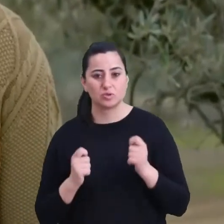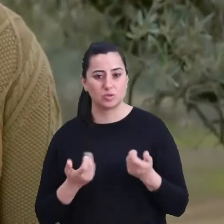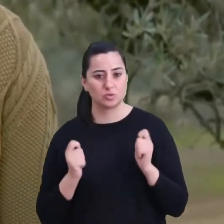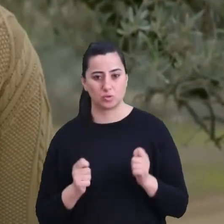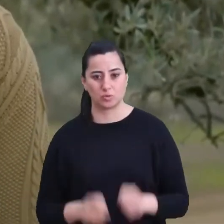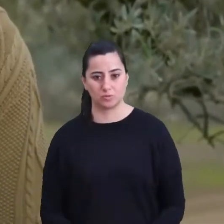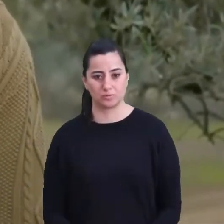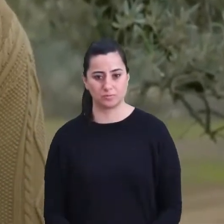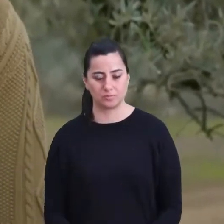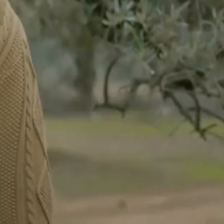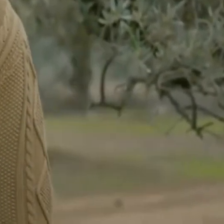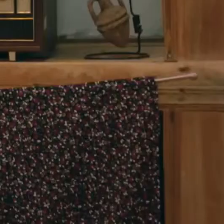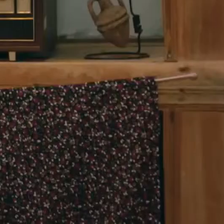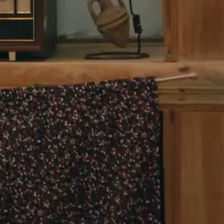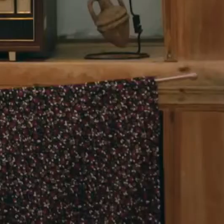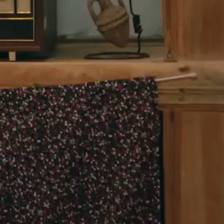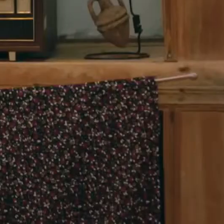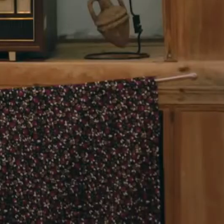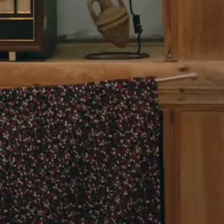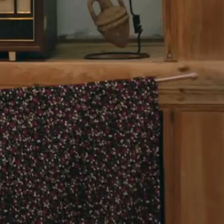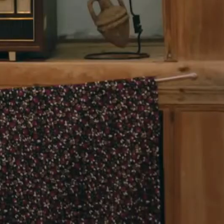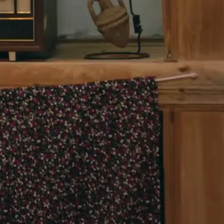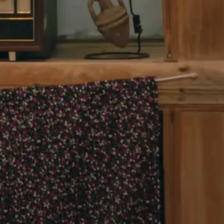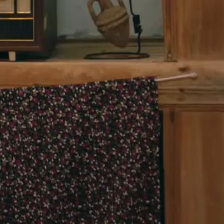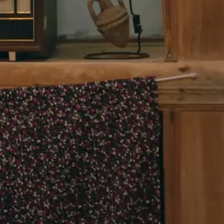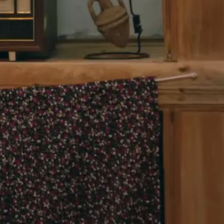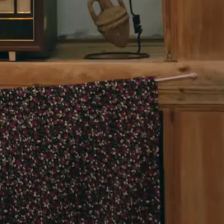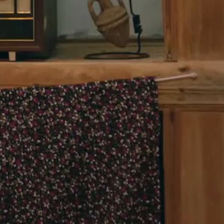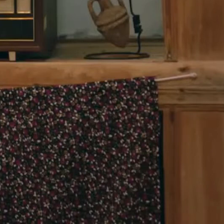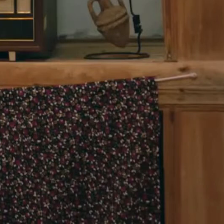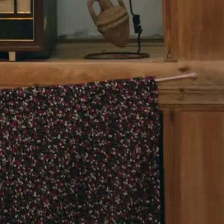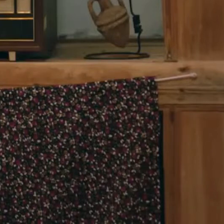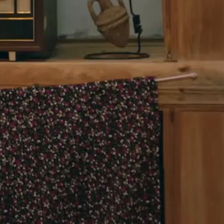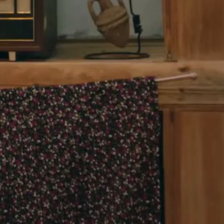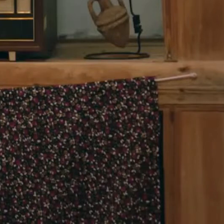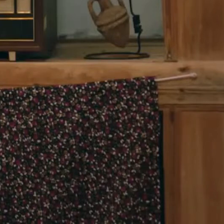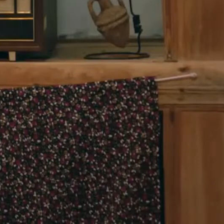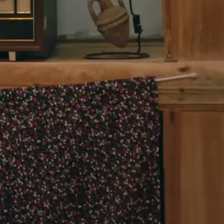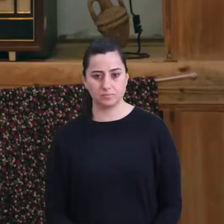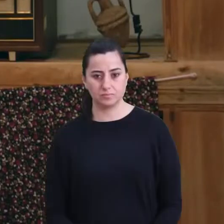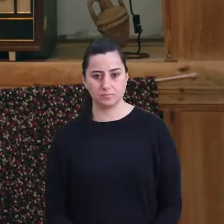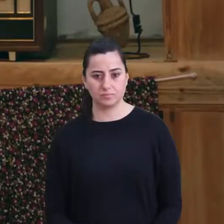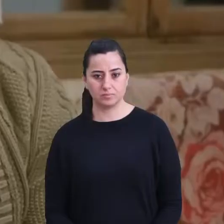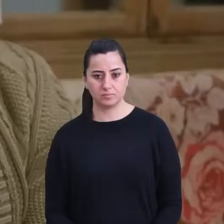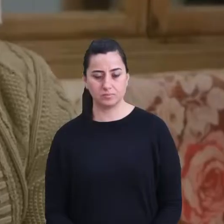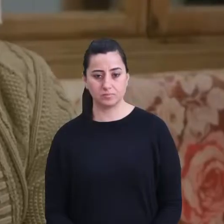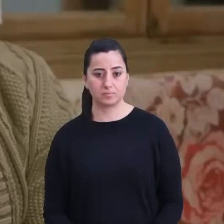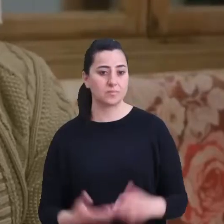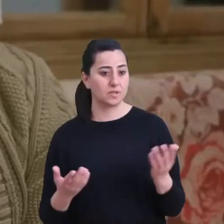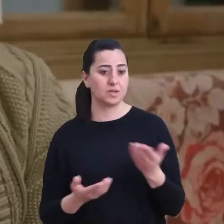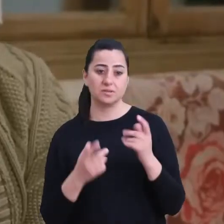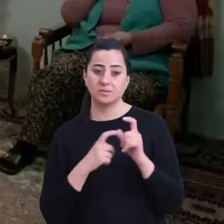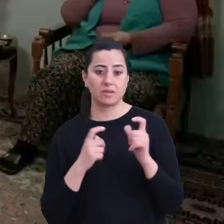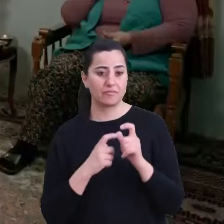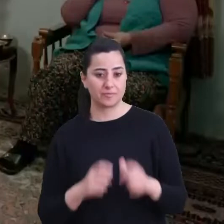nasıl ayıklayacak. İki dolap parasına konmuş üzerinde dantel örtüsüyle tüplü bir televizyon. Yeşilçam filmi var. Ah Sedef.